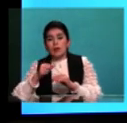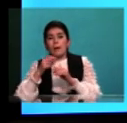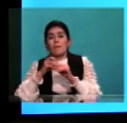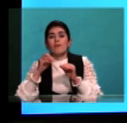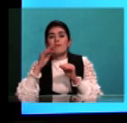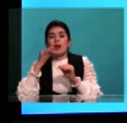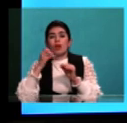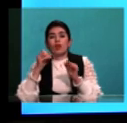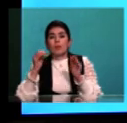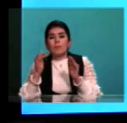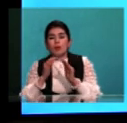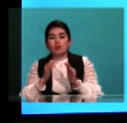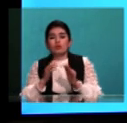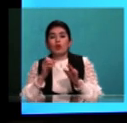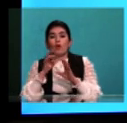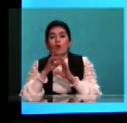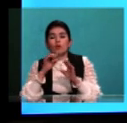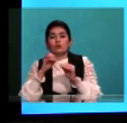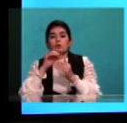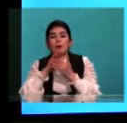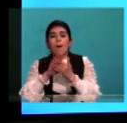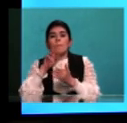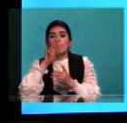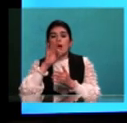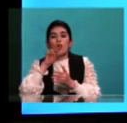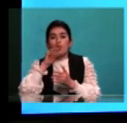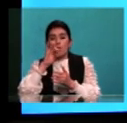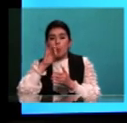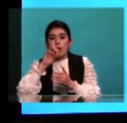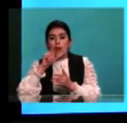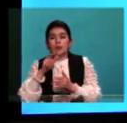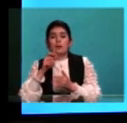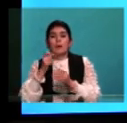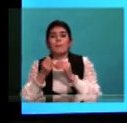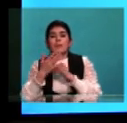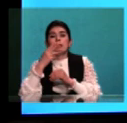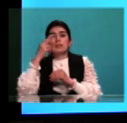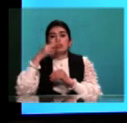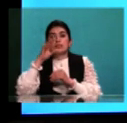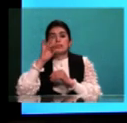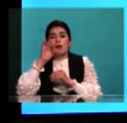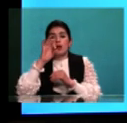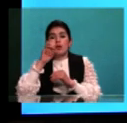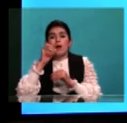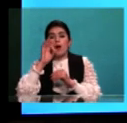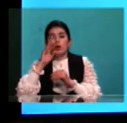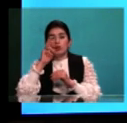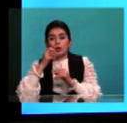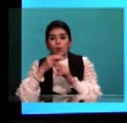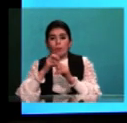меньше. Выбрали «Установить пароль». Появляется диалоговое окно для ввода